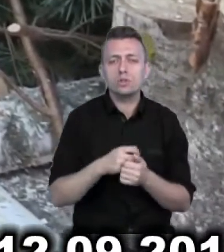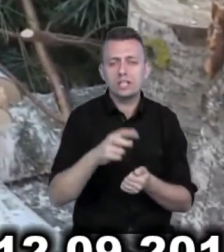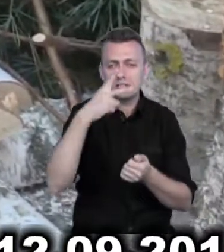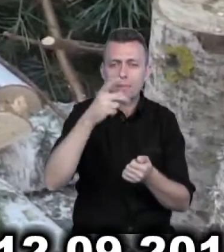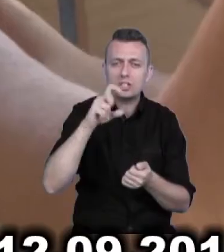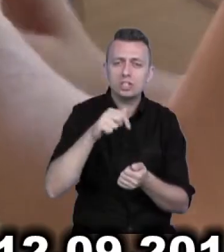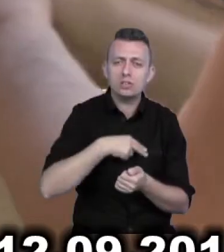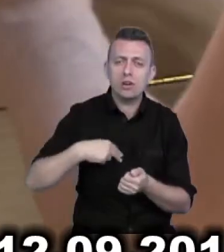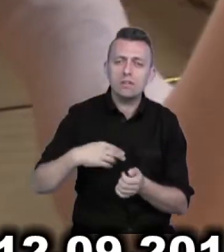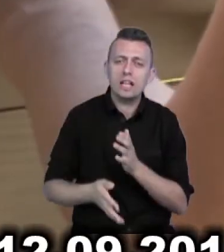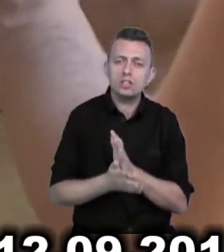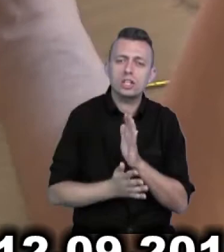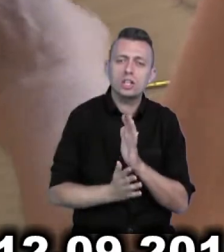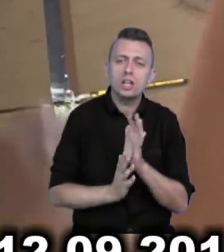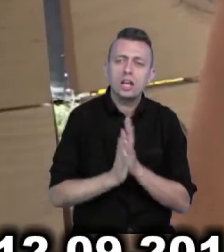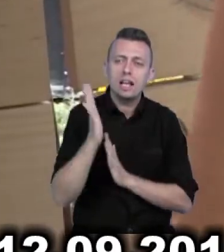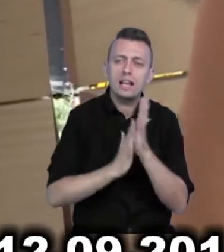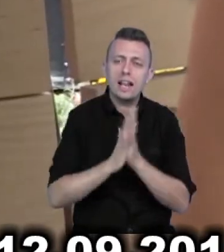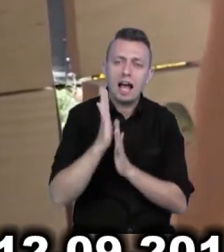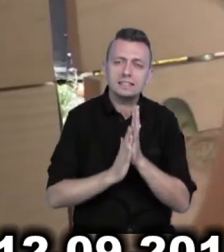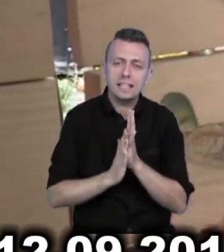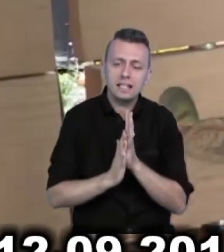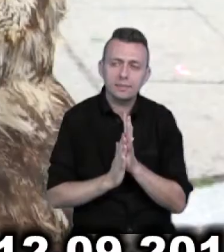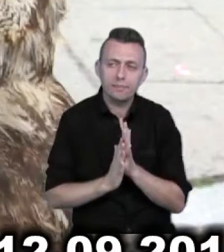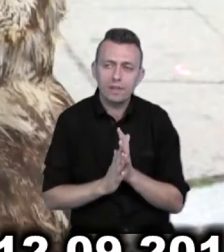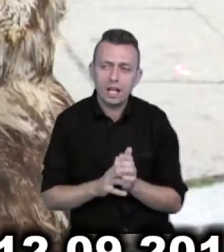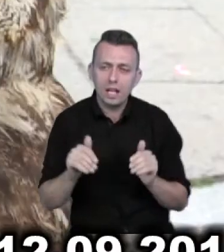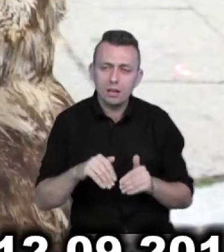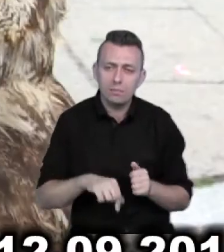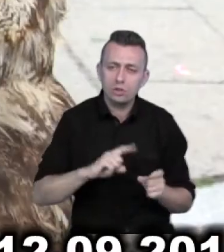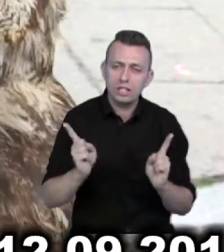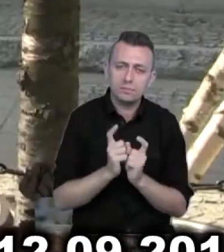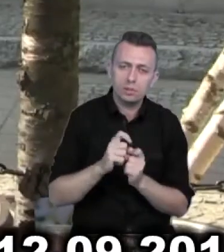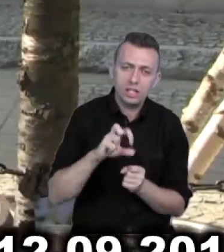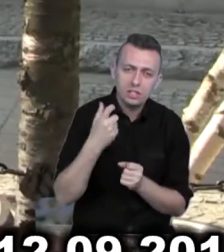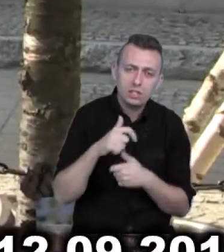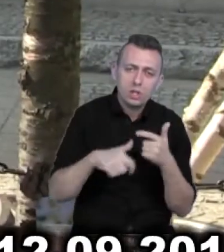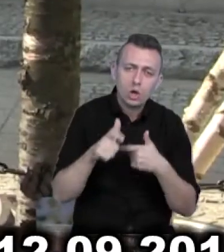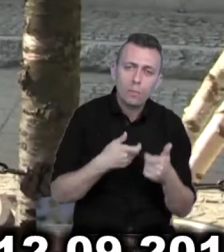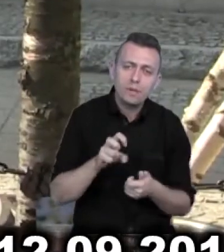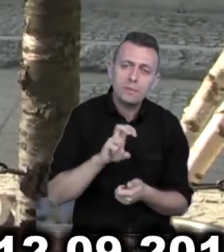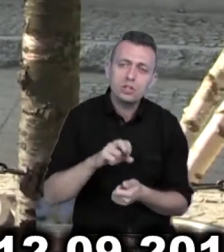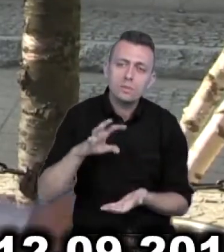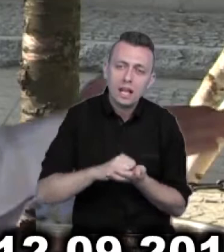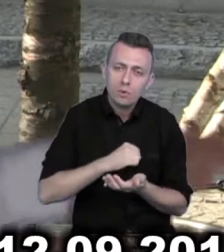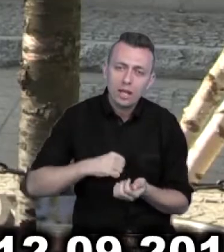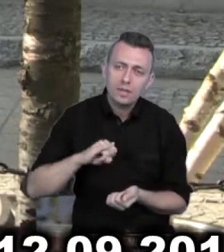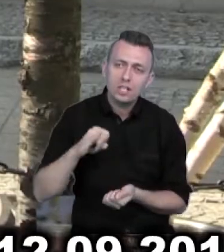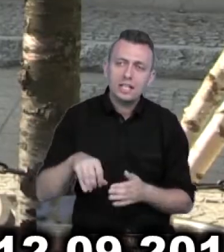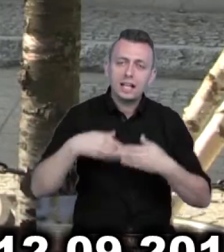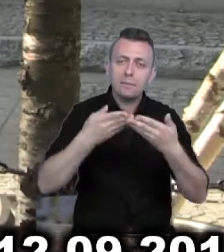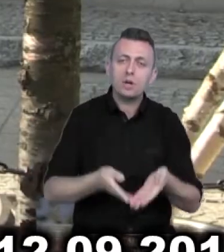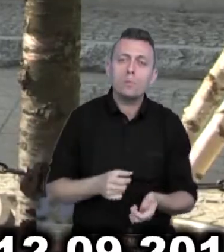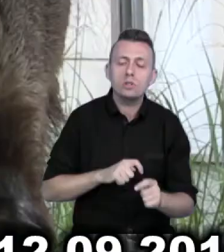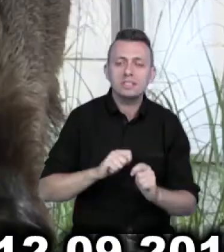spotkać. Chcieliśmy trochę to jest pokazać ludziom, jak to nas wygląda, czym się w ogóle tutaj zajmujemy, jaką mamy ofertę handlową, jeżeli chodzi o zakup